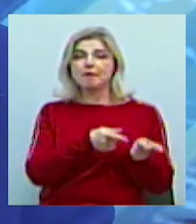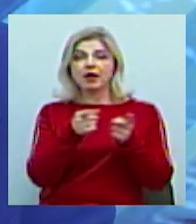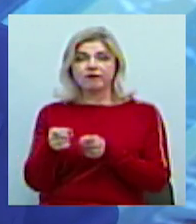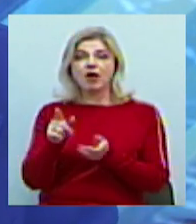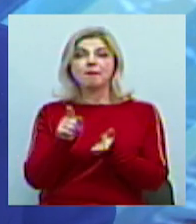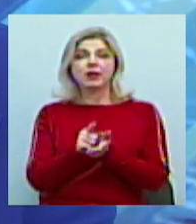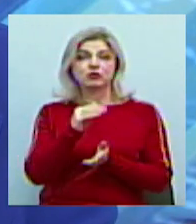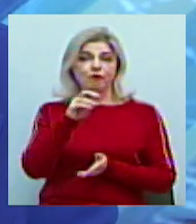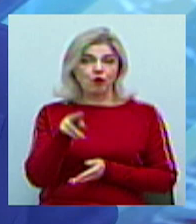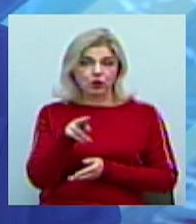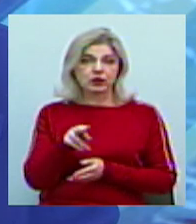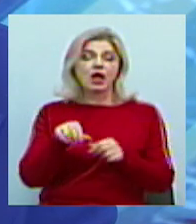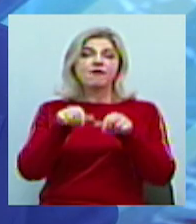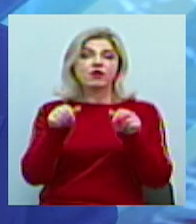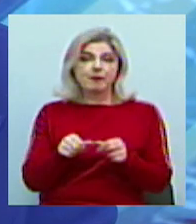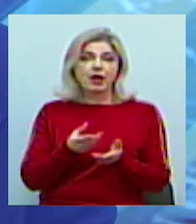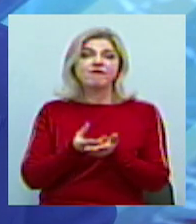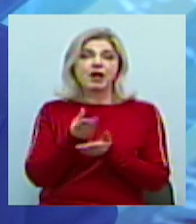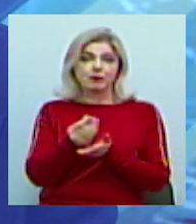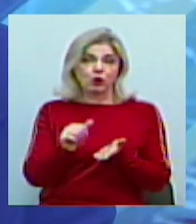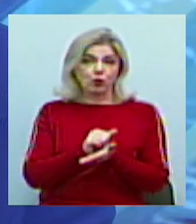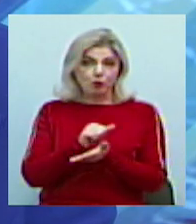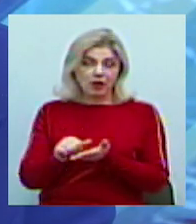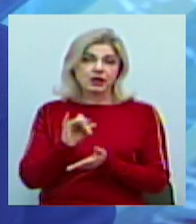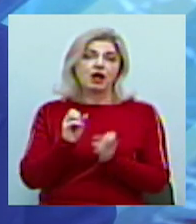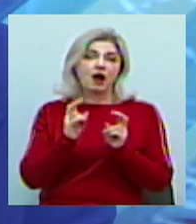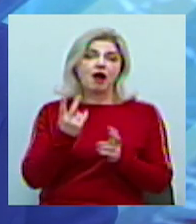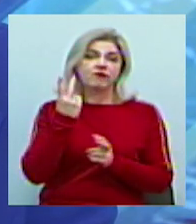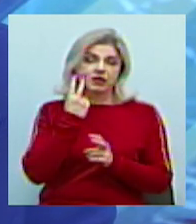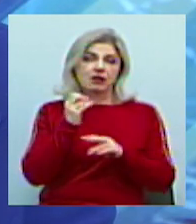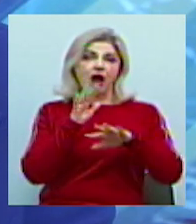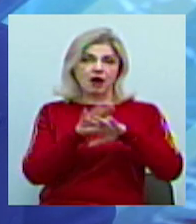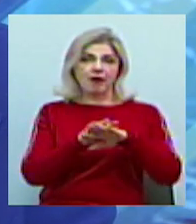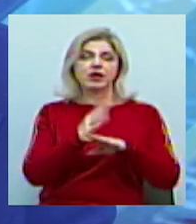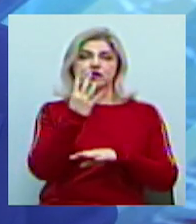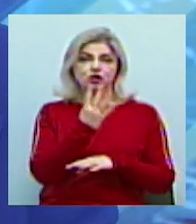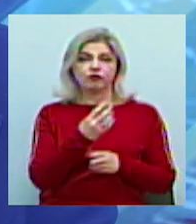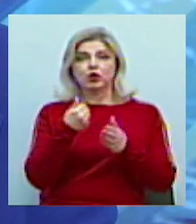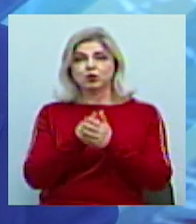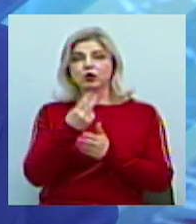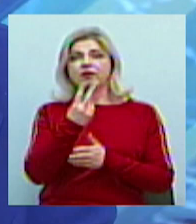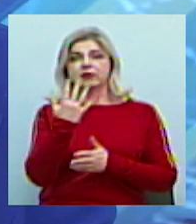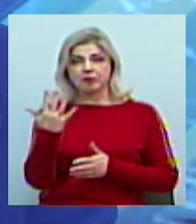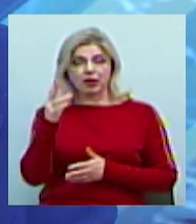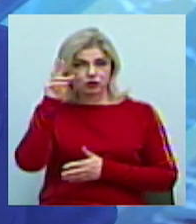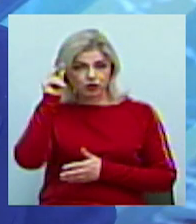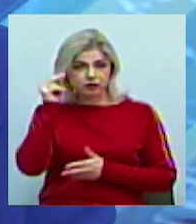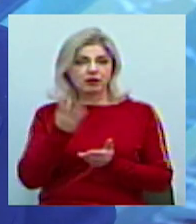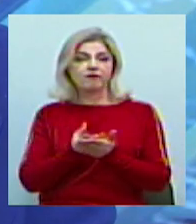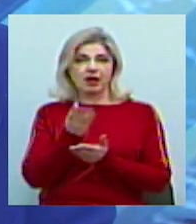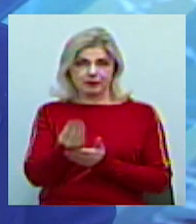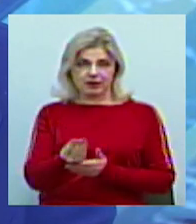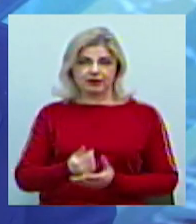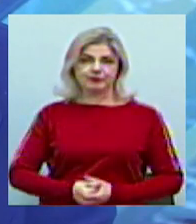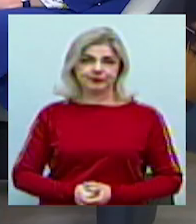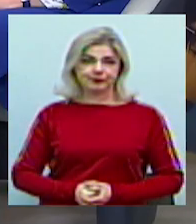України. Ми сформуємо виплатні документи і, як звичайно, за графіком з 4 по 25 березня виплатимо ці субсидії.